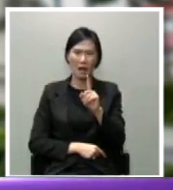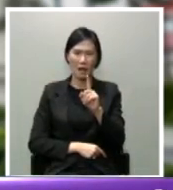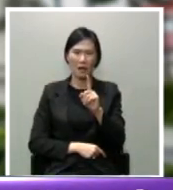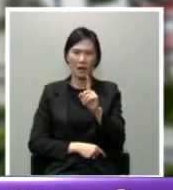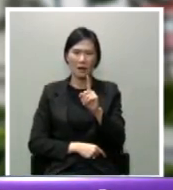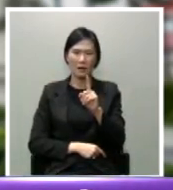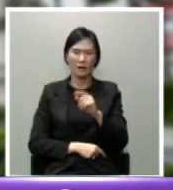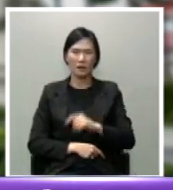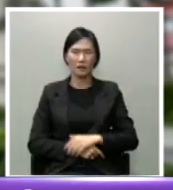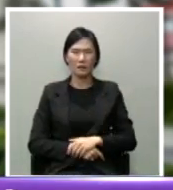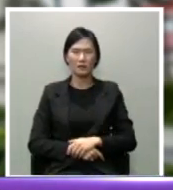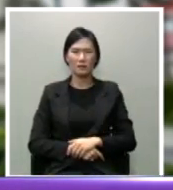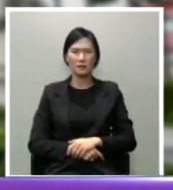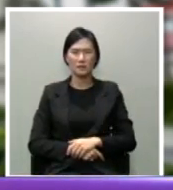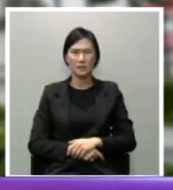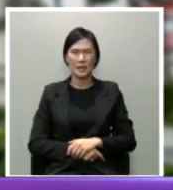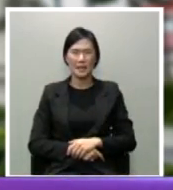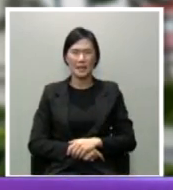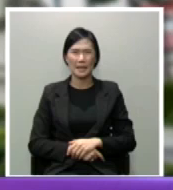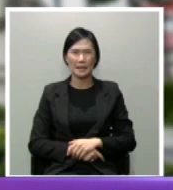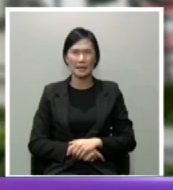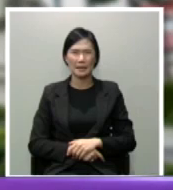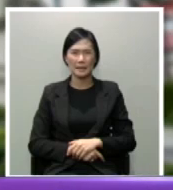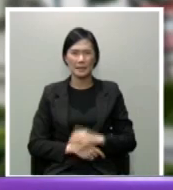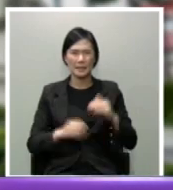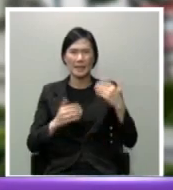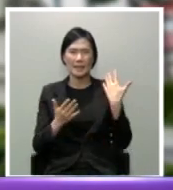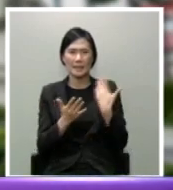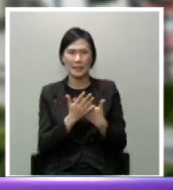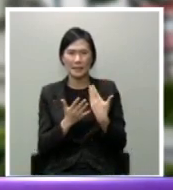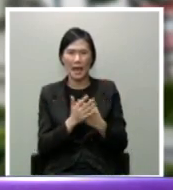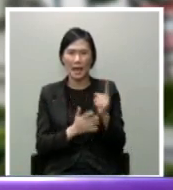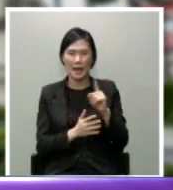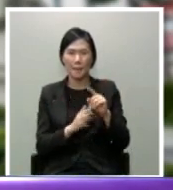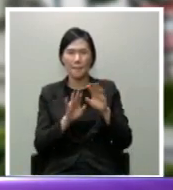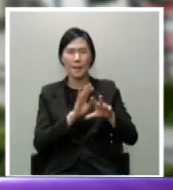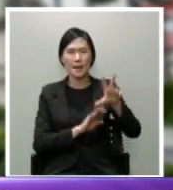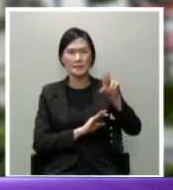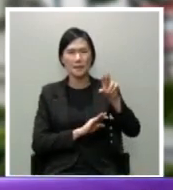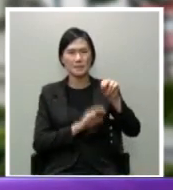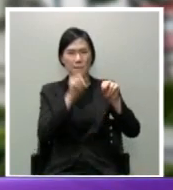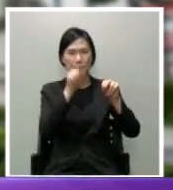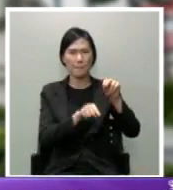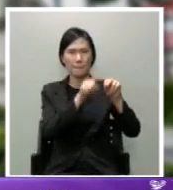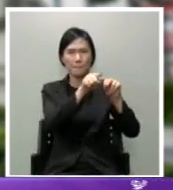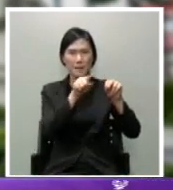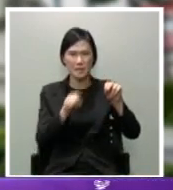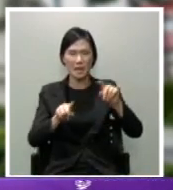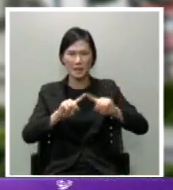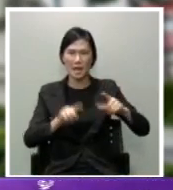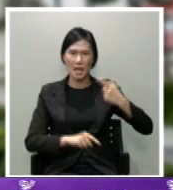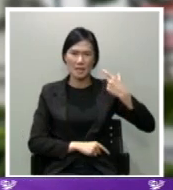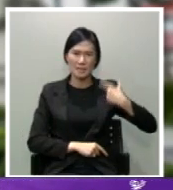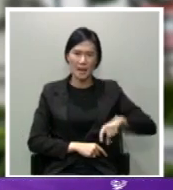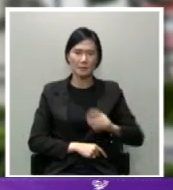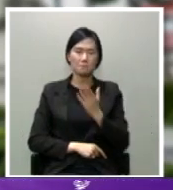พอมาถึงว่าและให้จ่ายสินบน 30% แก่ผู้นำจับศาลไม่พูดห